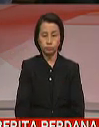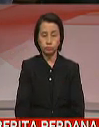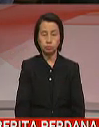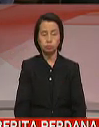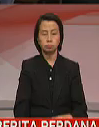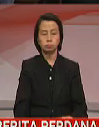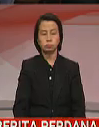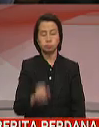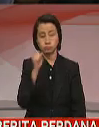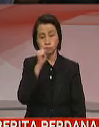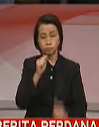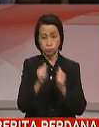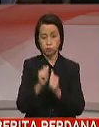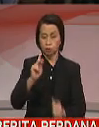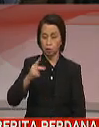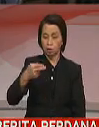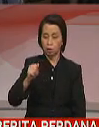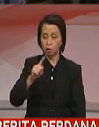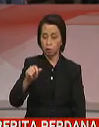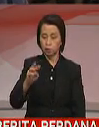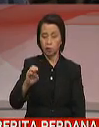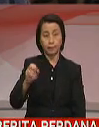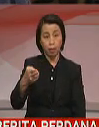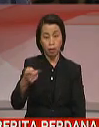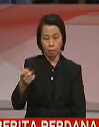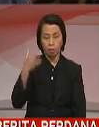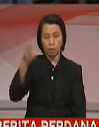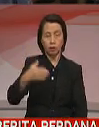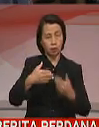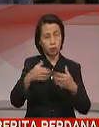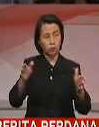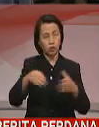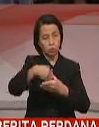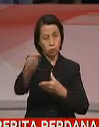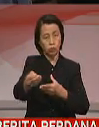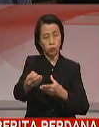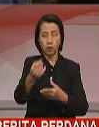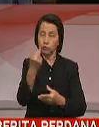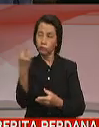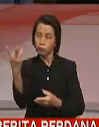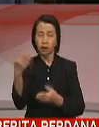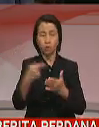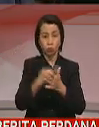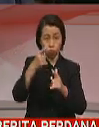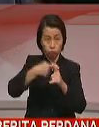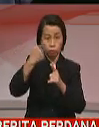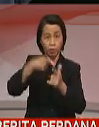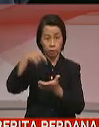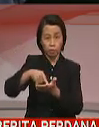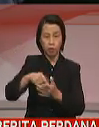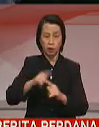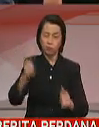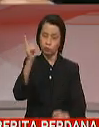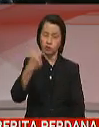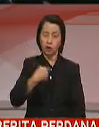Single juga dengan Hazama. Kita akan rilis dalam masa beberapa bulan ini, insyaAllah. Cuma Sarah itulah